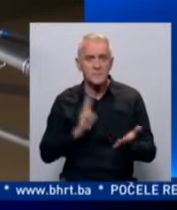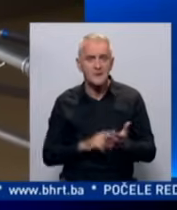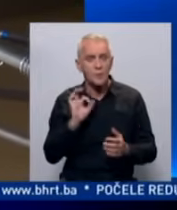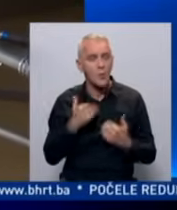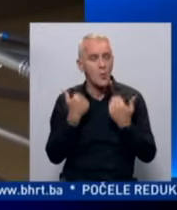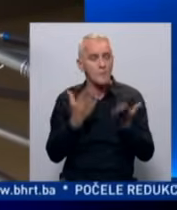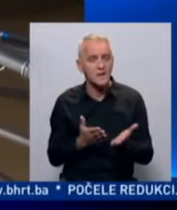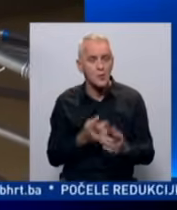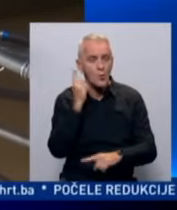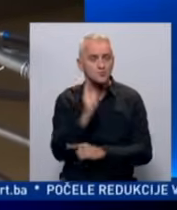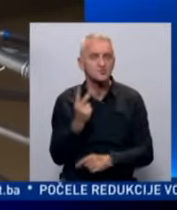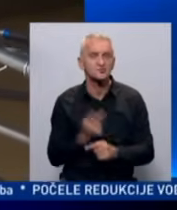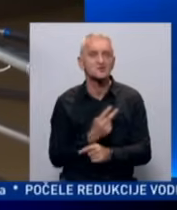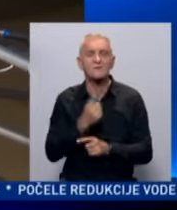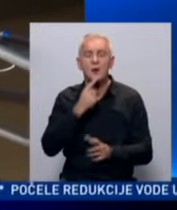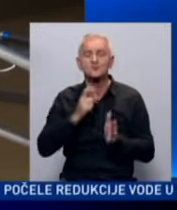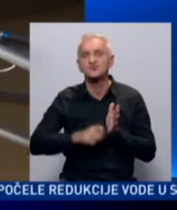odlučiti države članice.